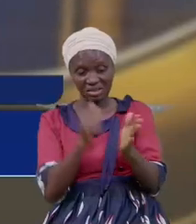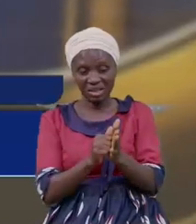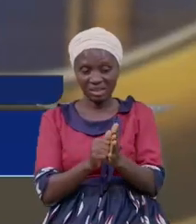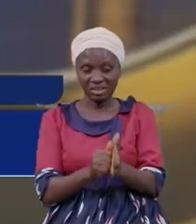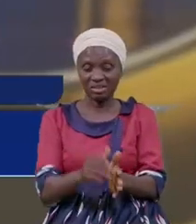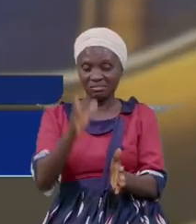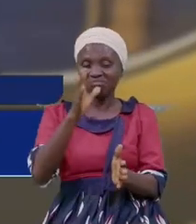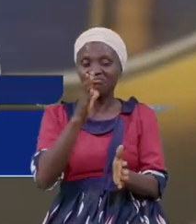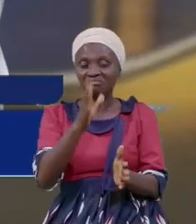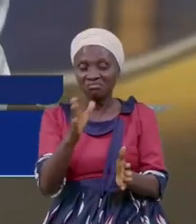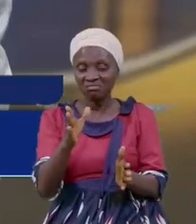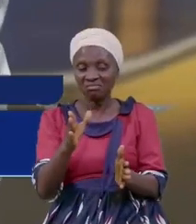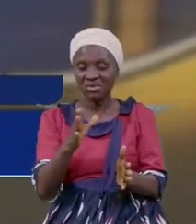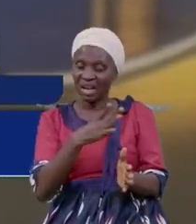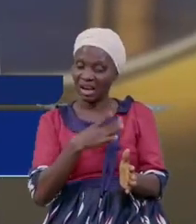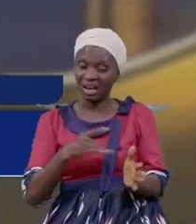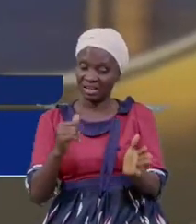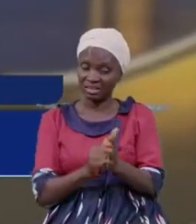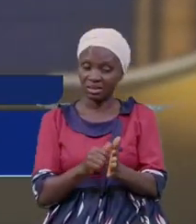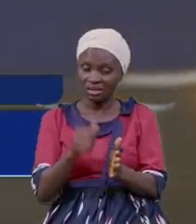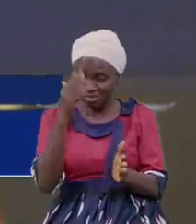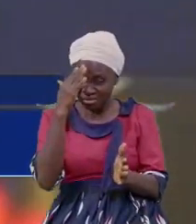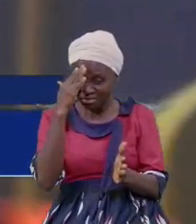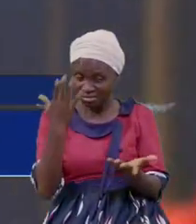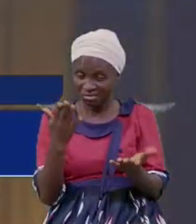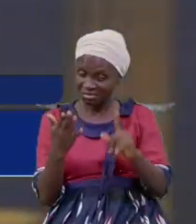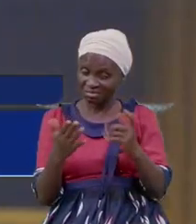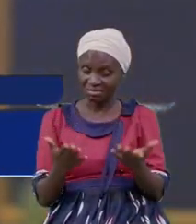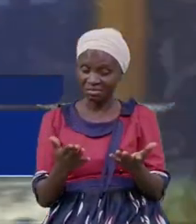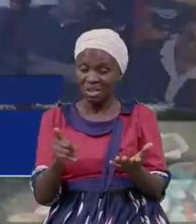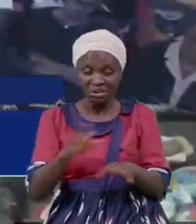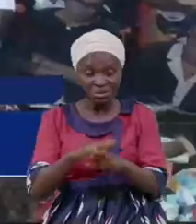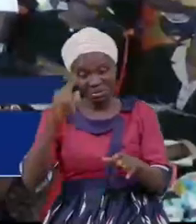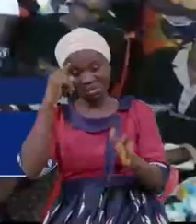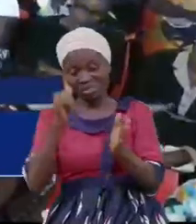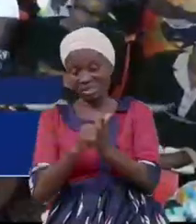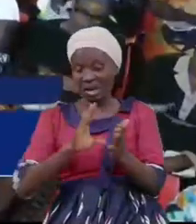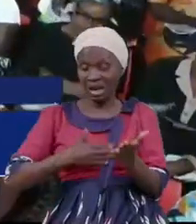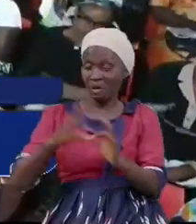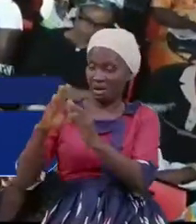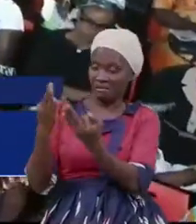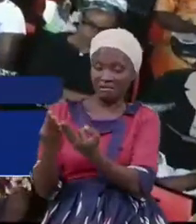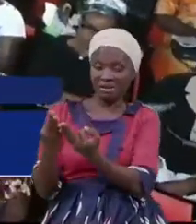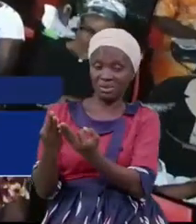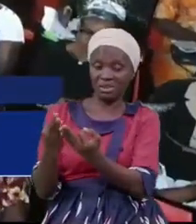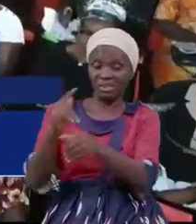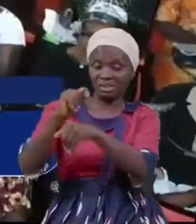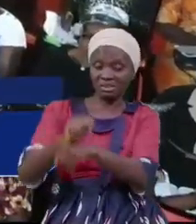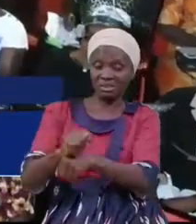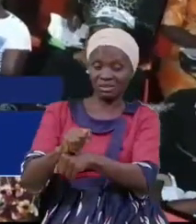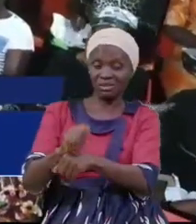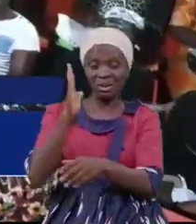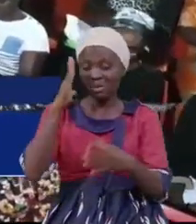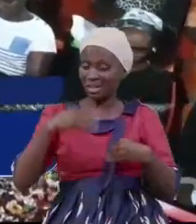grandmaman apprécie ça est-ce que tu penses tu ne pens pas que notre la traditionre